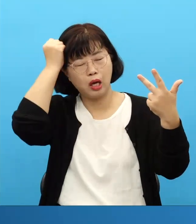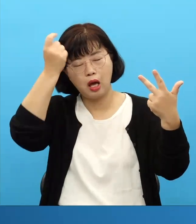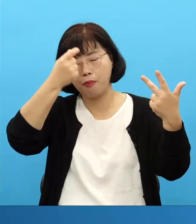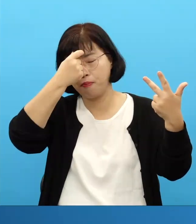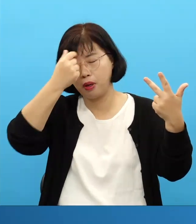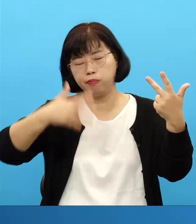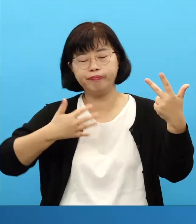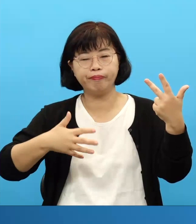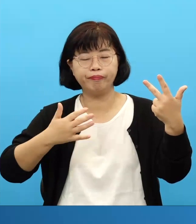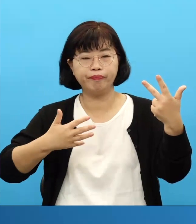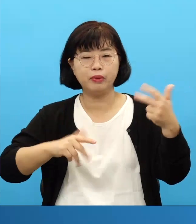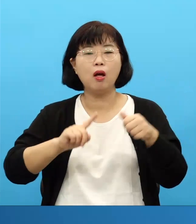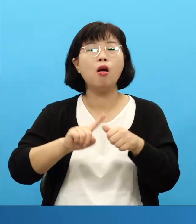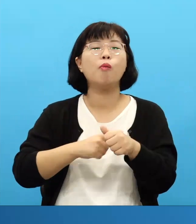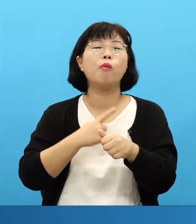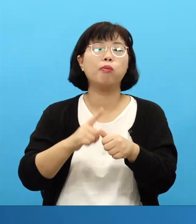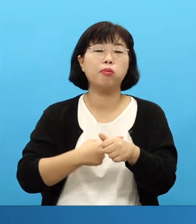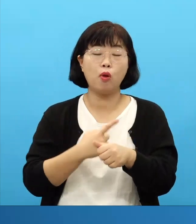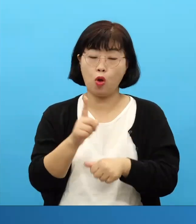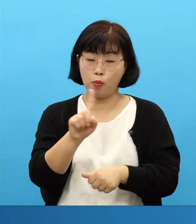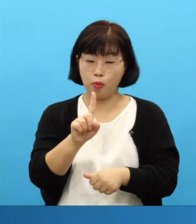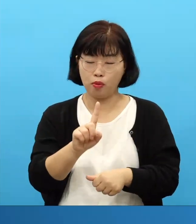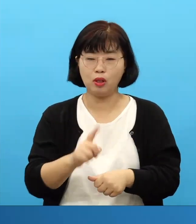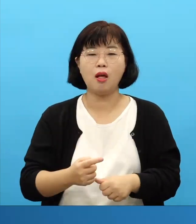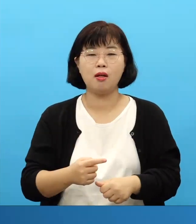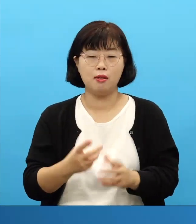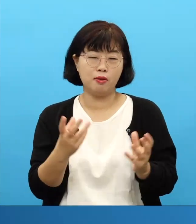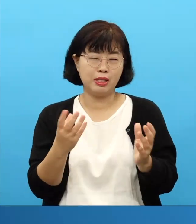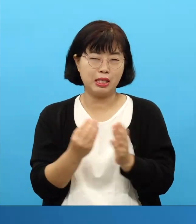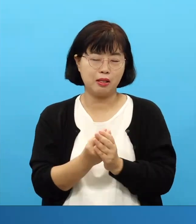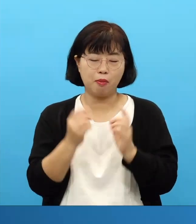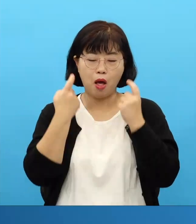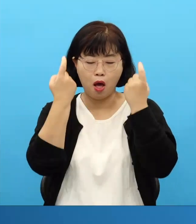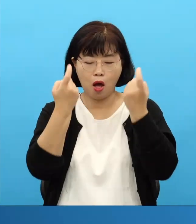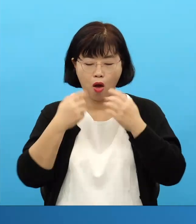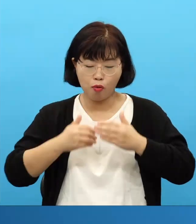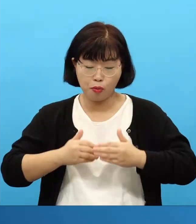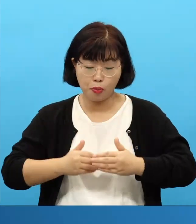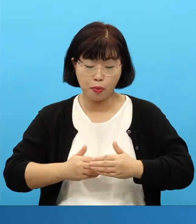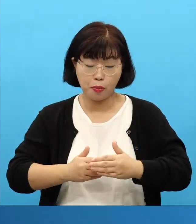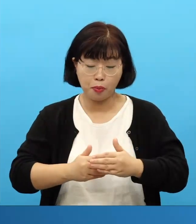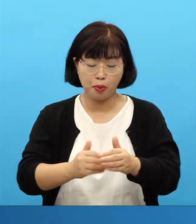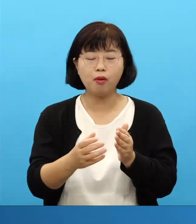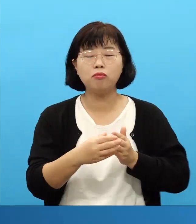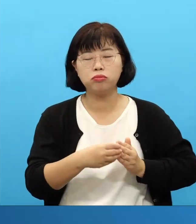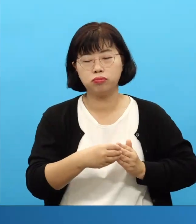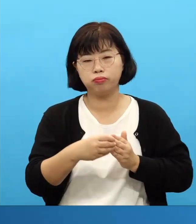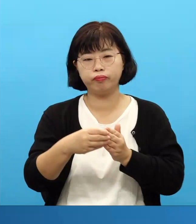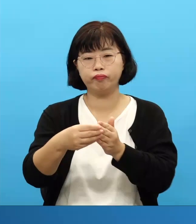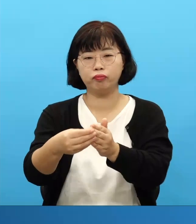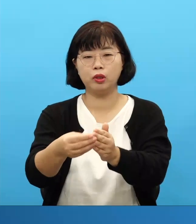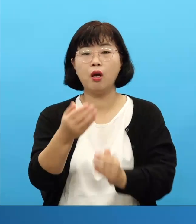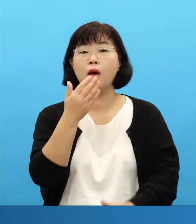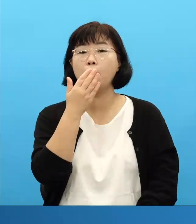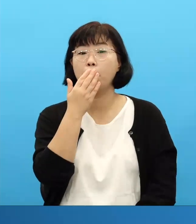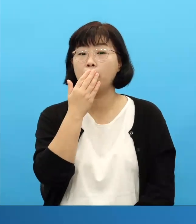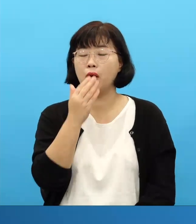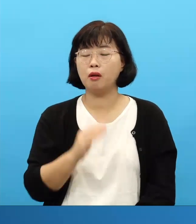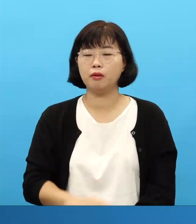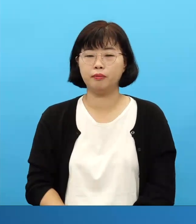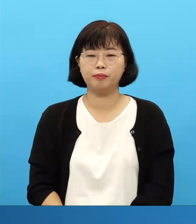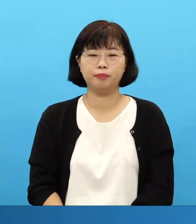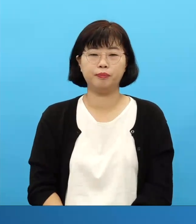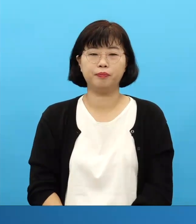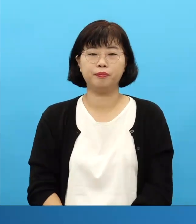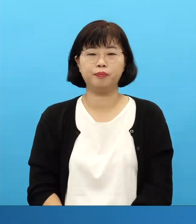예, 절대 여정을 가게 돼 있습니다. And if you are praying about this, then you'll absolutely travel the seven journeys. 이거 맞추는 거지. 딴 거 걱정될 게 없어요. And